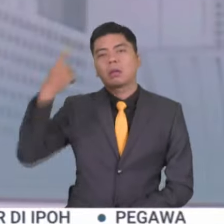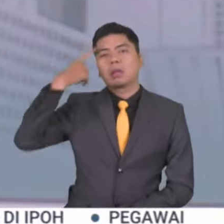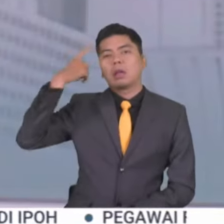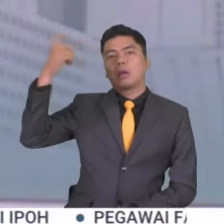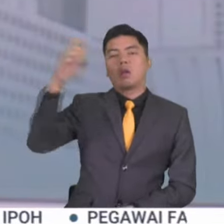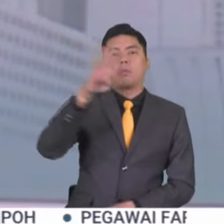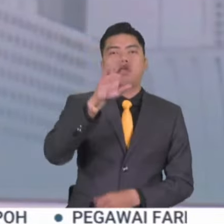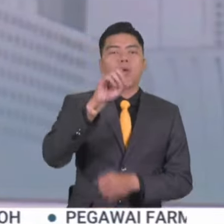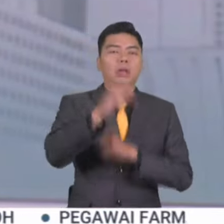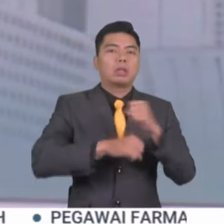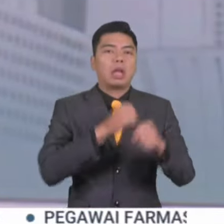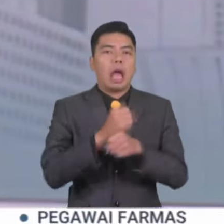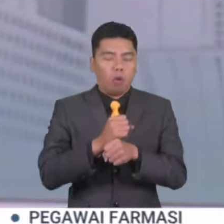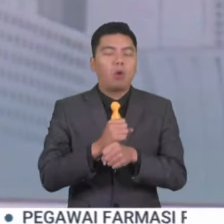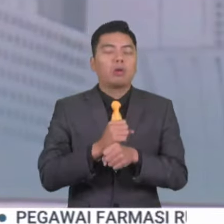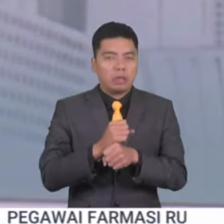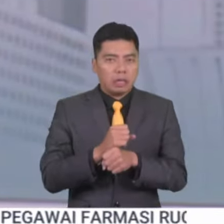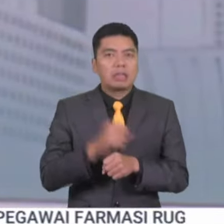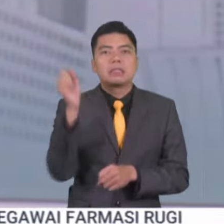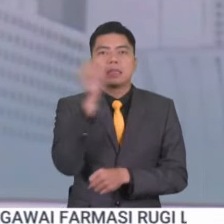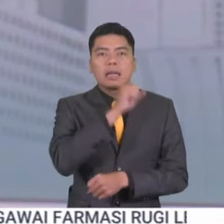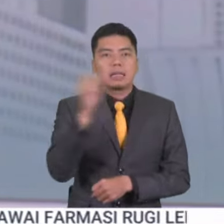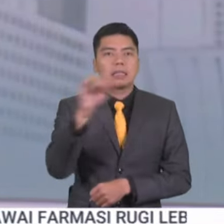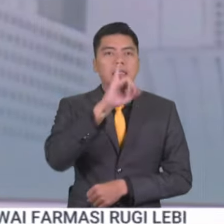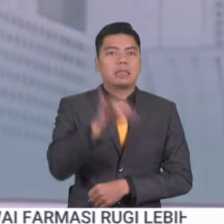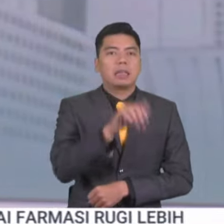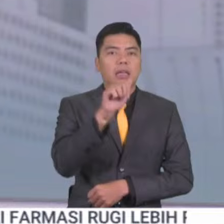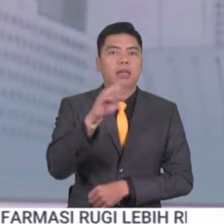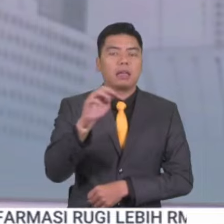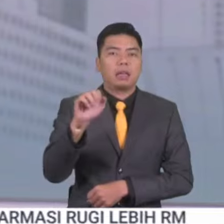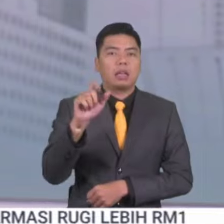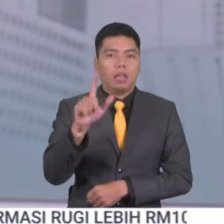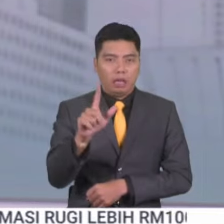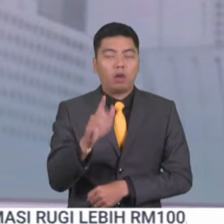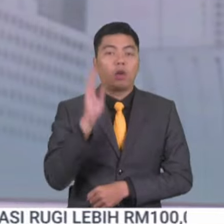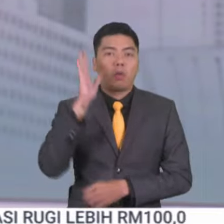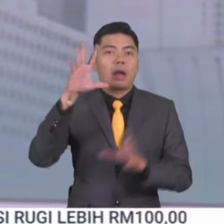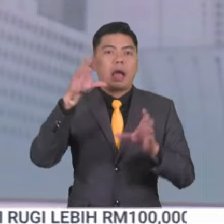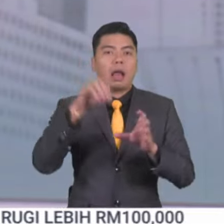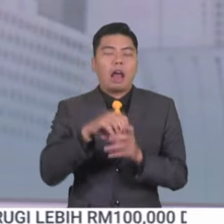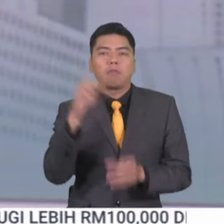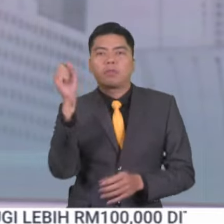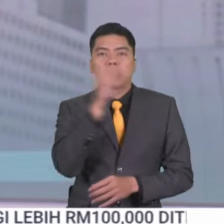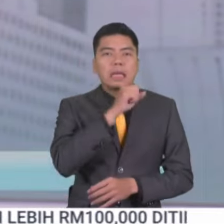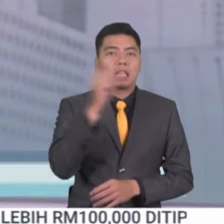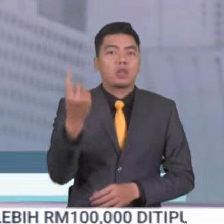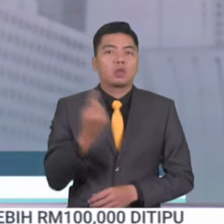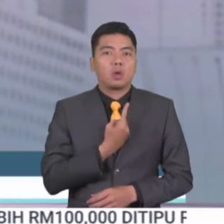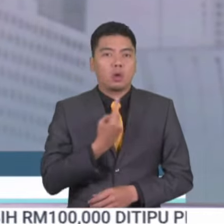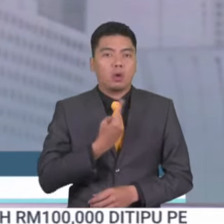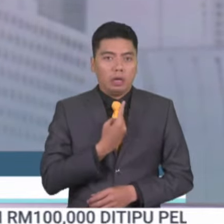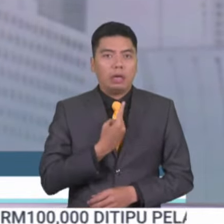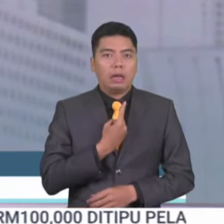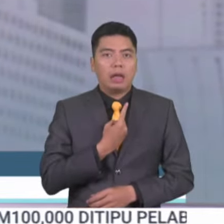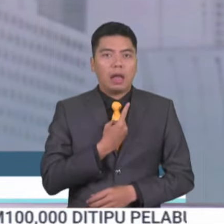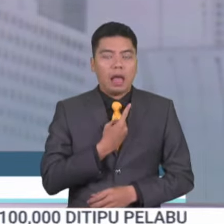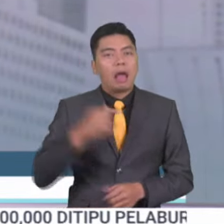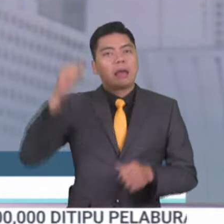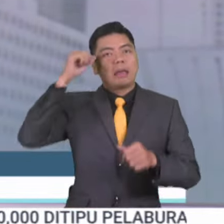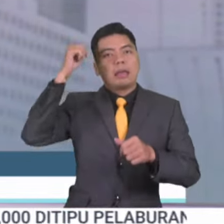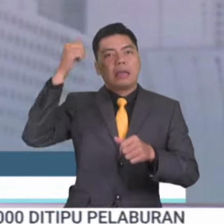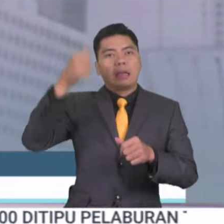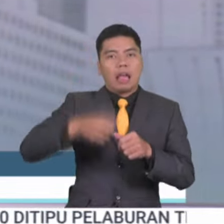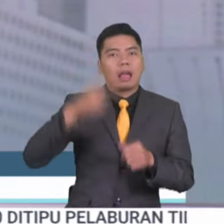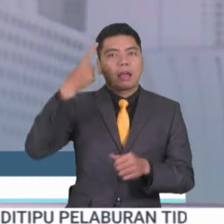Memori 40 tahun perjalanan seni Dato' Jamal Abdillah bakal dibawakan menerusi konsert solo sandarkan pada